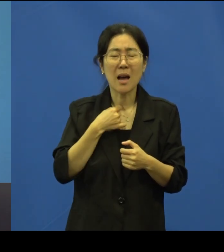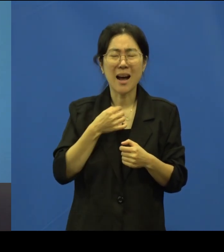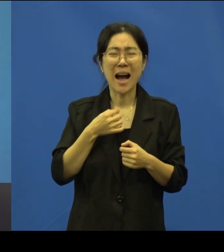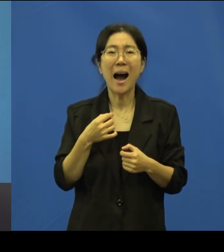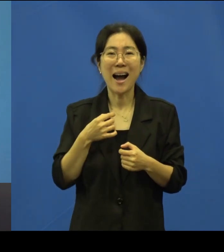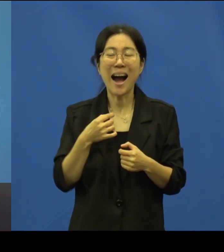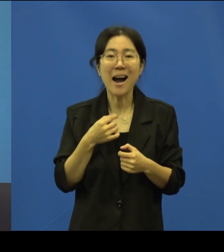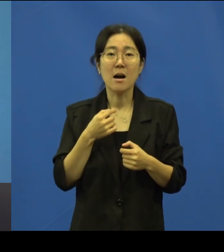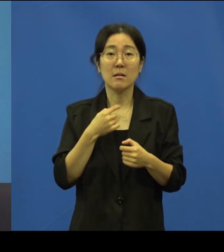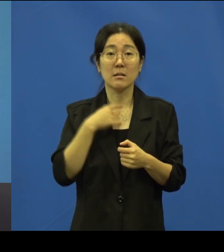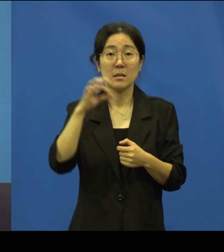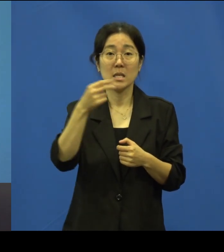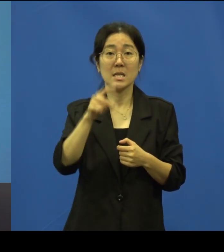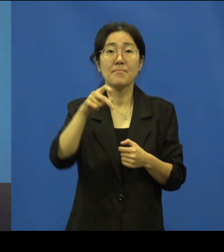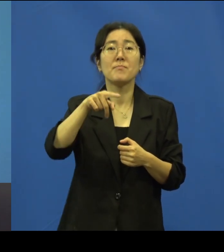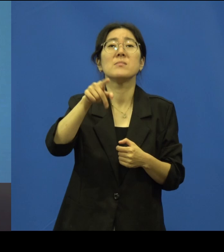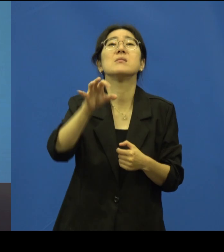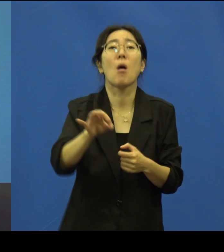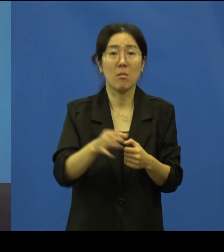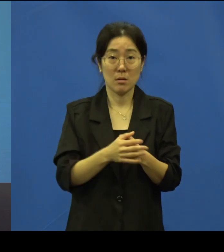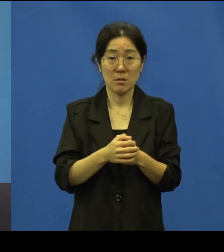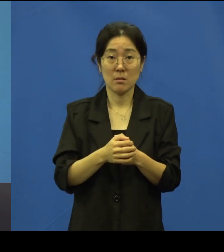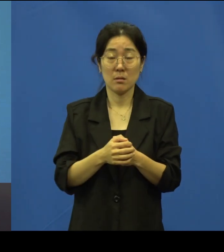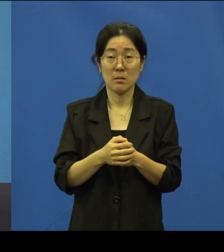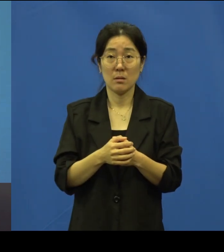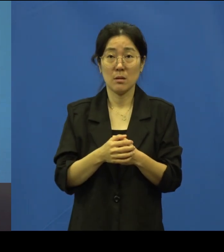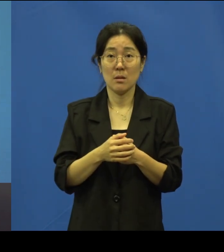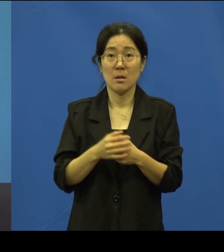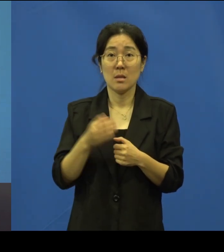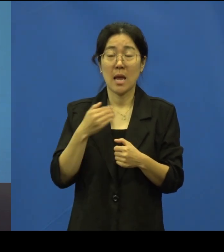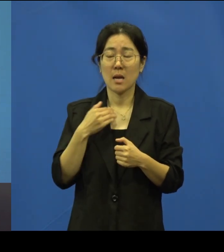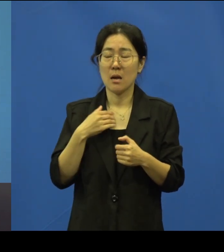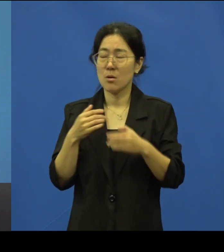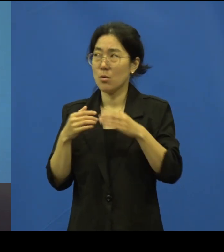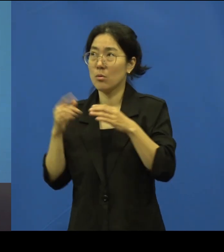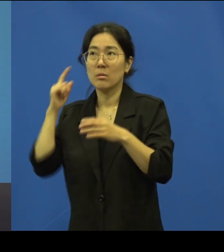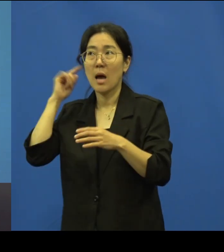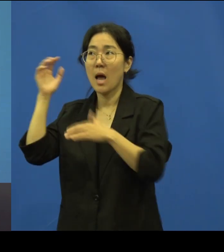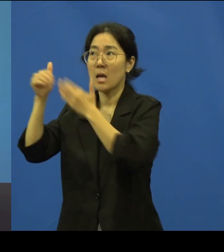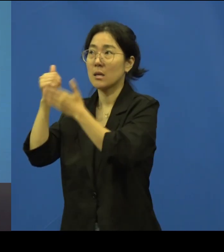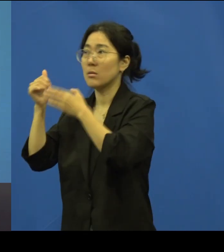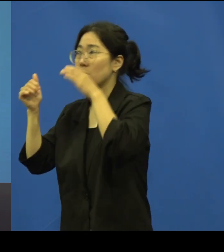내 음성으로 하나님께 부르짖으면 내게 귀를